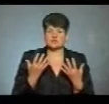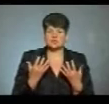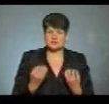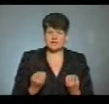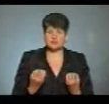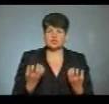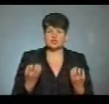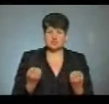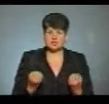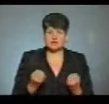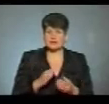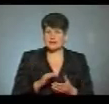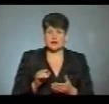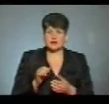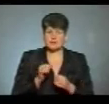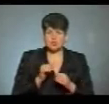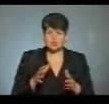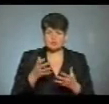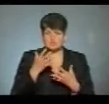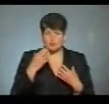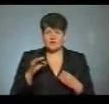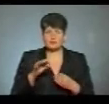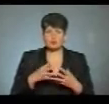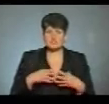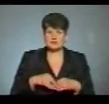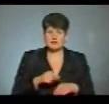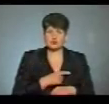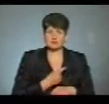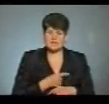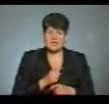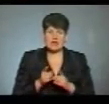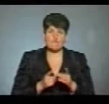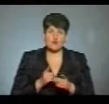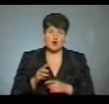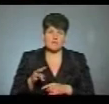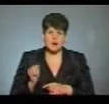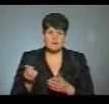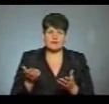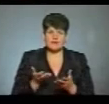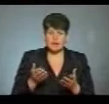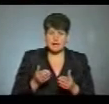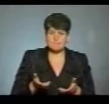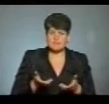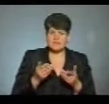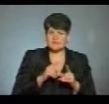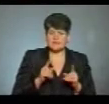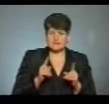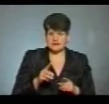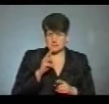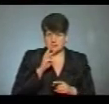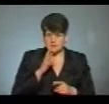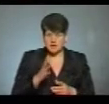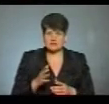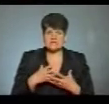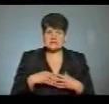ще не повинні забувати і про сімейну медицину. Реформа, яка підняла не тільки заробітні плати